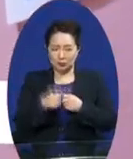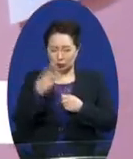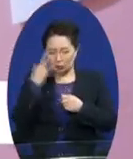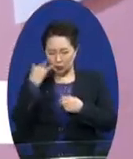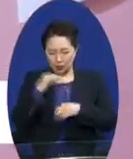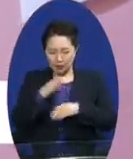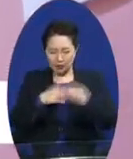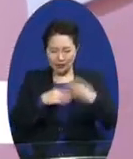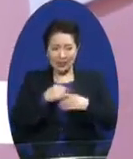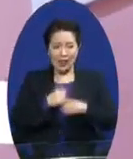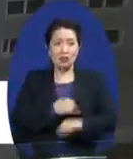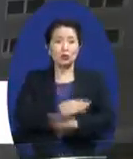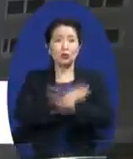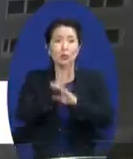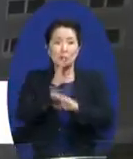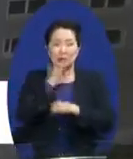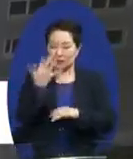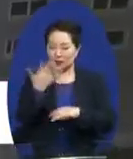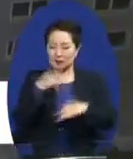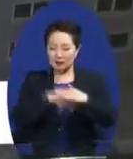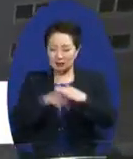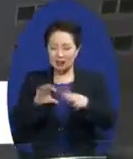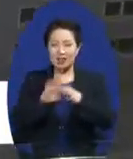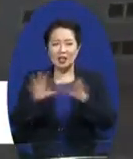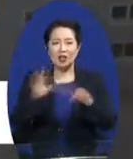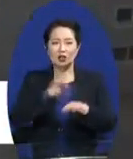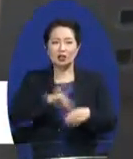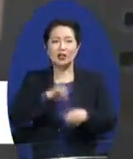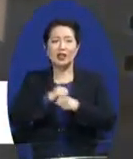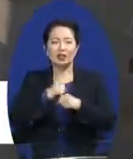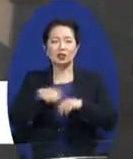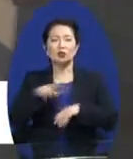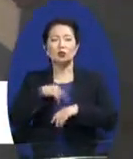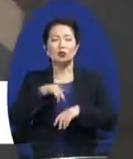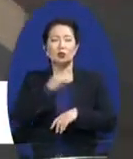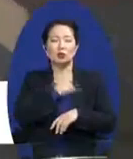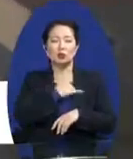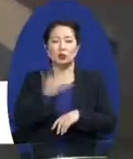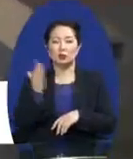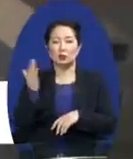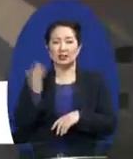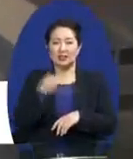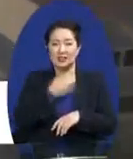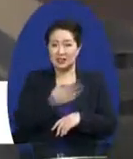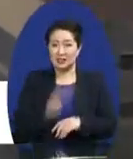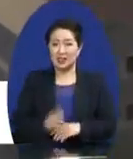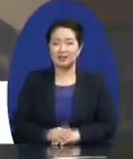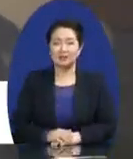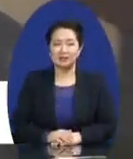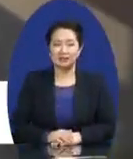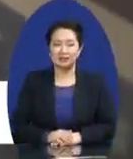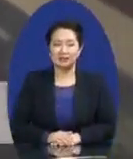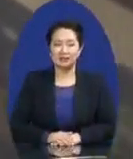нь дууссан 5 цэцэрлэгийг ашиглалтанд оруулахаар ажиллаж байгаагаа дүүргийн удирдлагууд энэ үеэр мэдэгдэж байлаа.